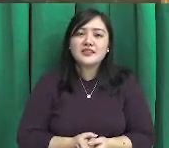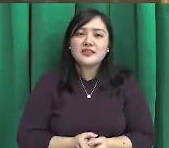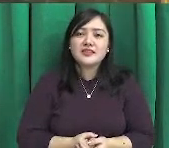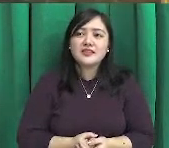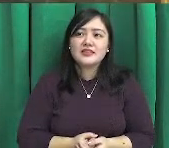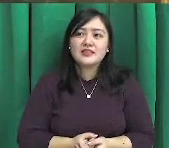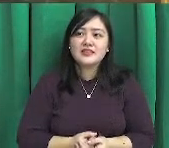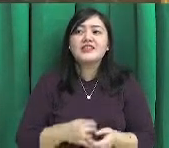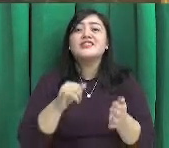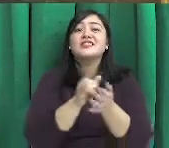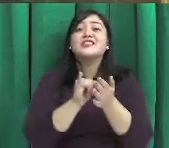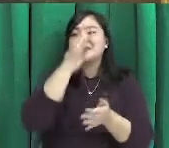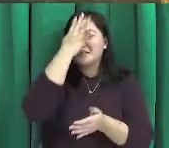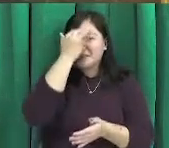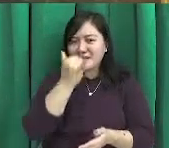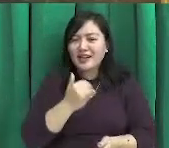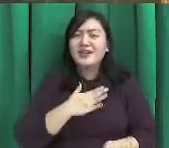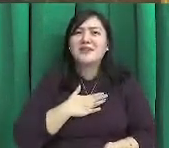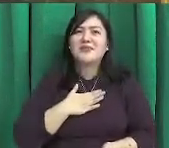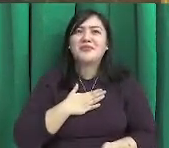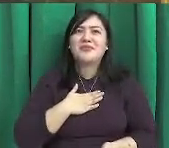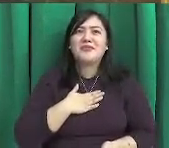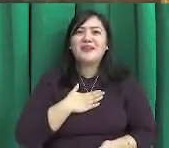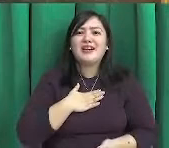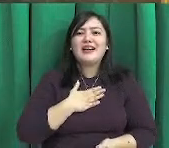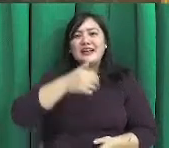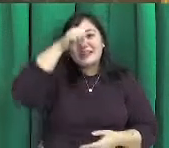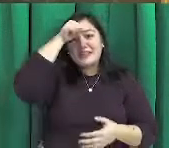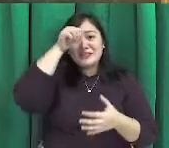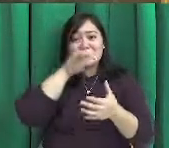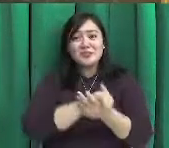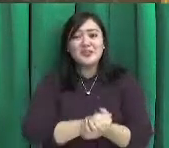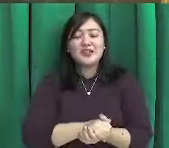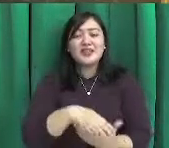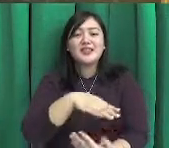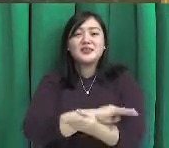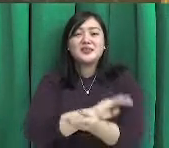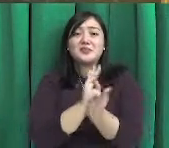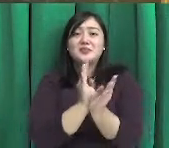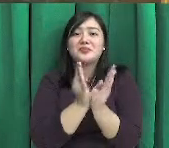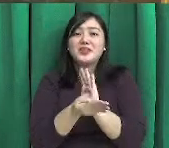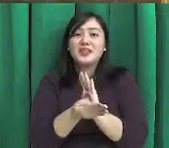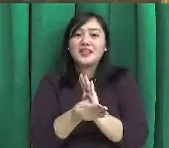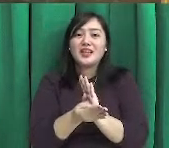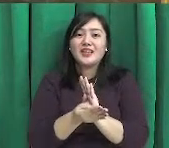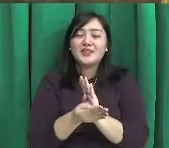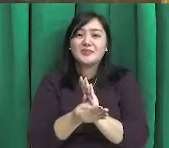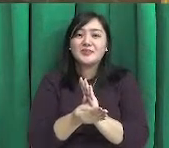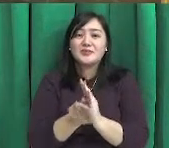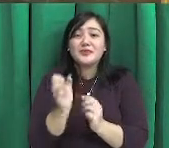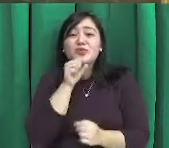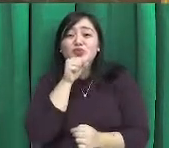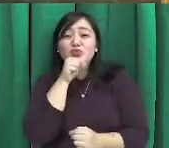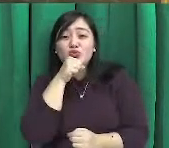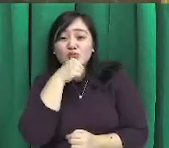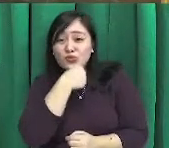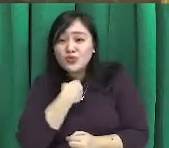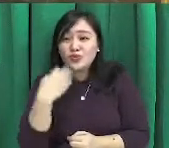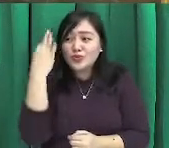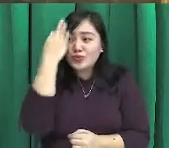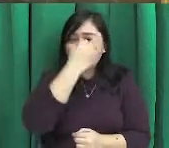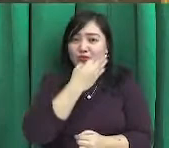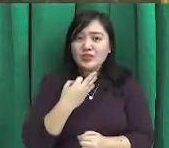ni Brother Dennis noon. Physically, sa totoo lang na-observe ko. Pero biyaya po